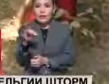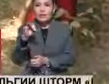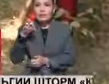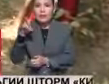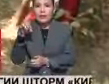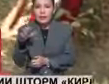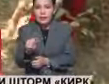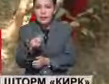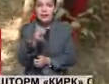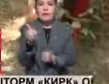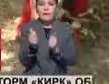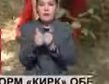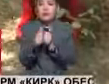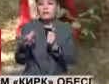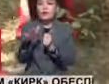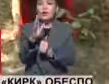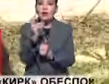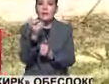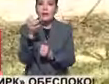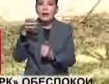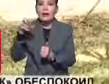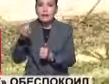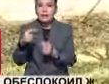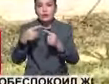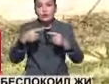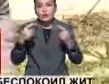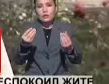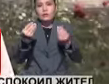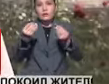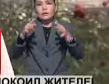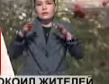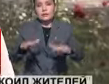Исмаилата, вокруг монумента Кеме Калган и других святынь.